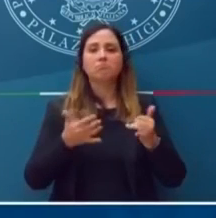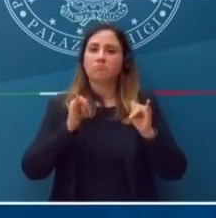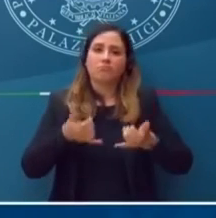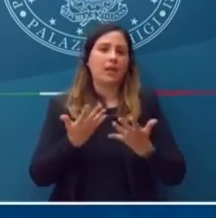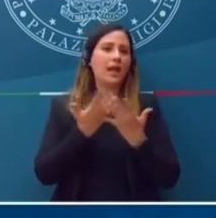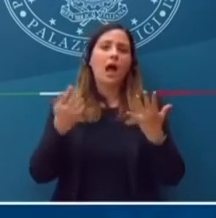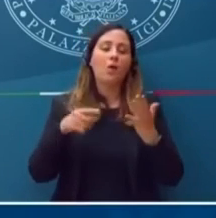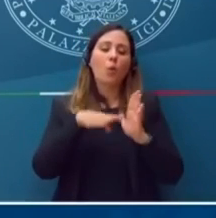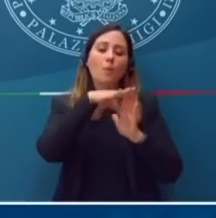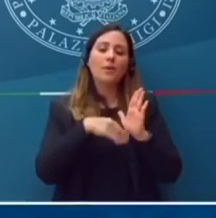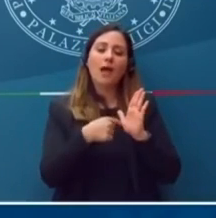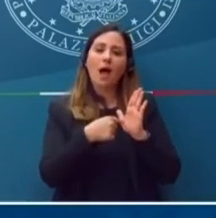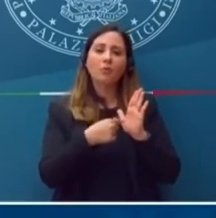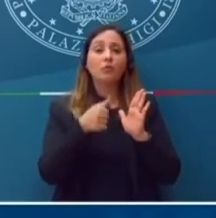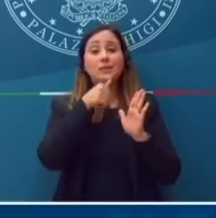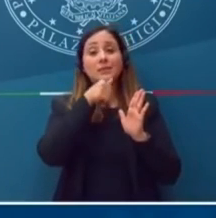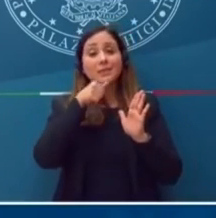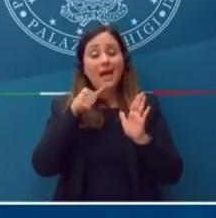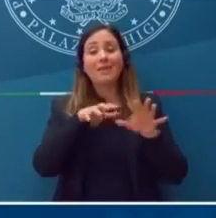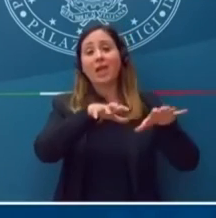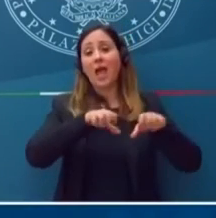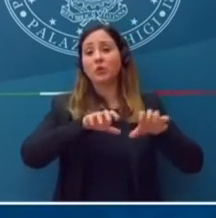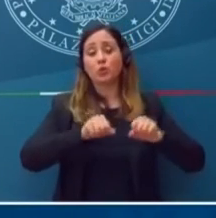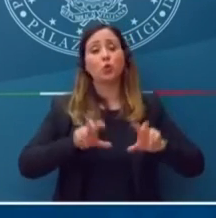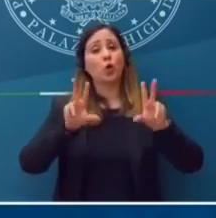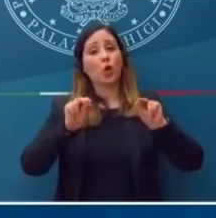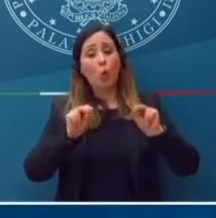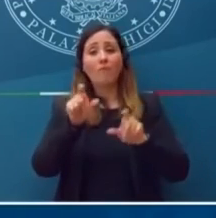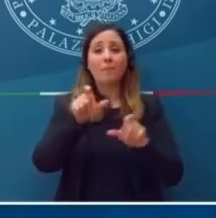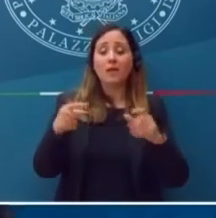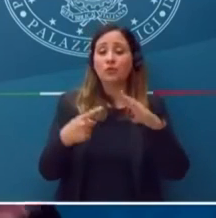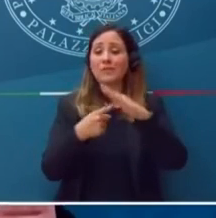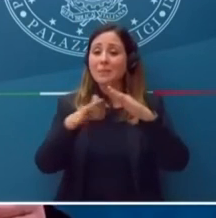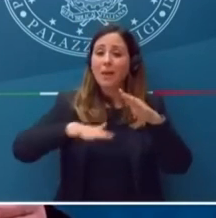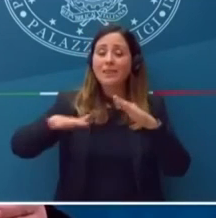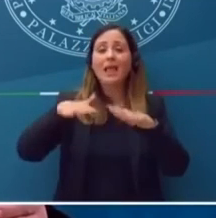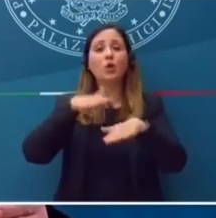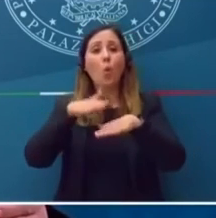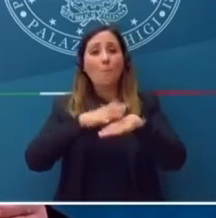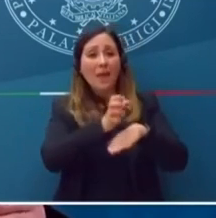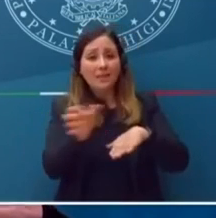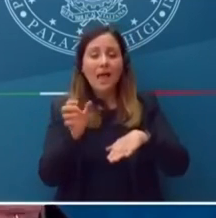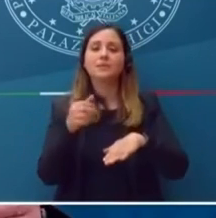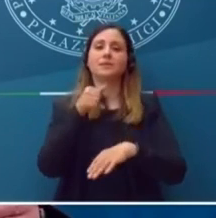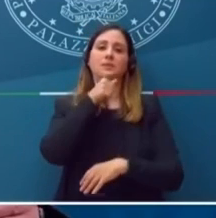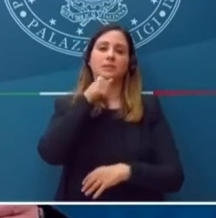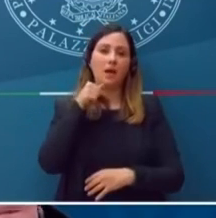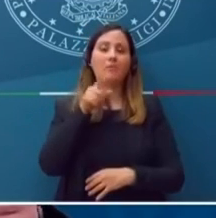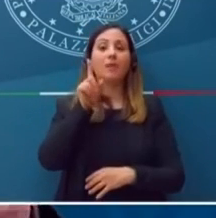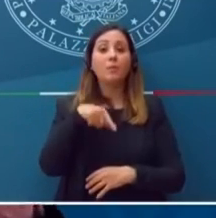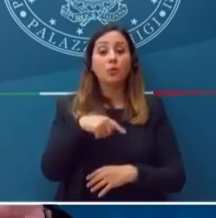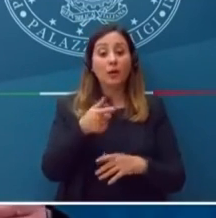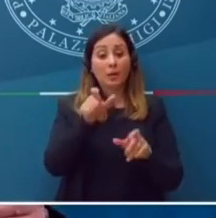piano richieda assunzioni di nuove competenze e formazione delle